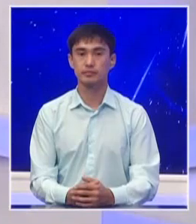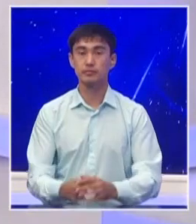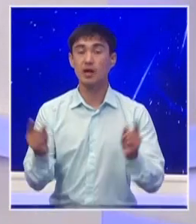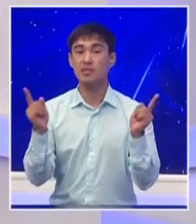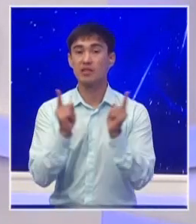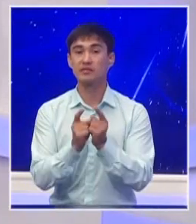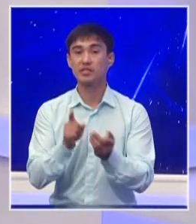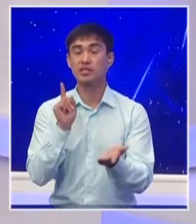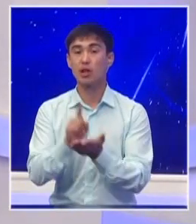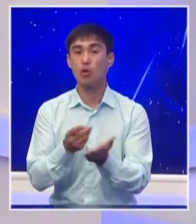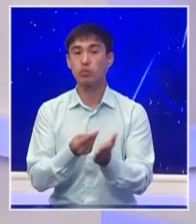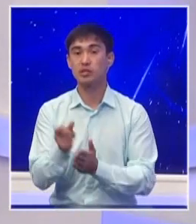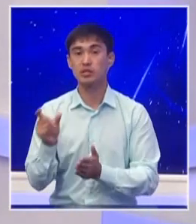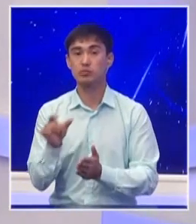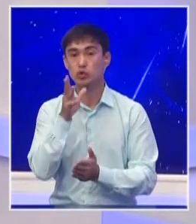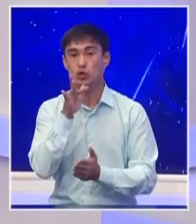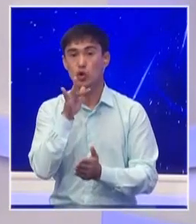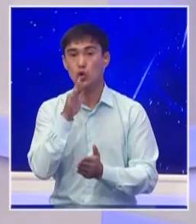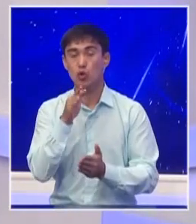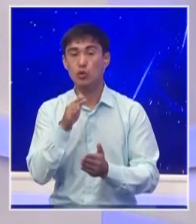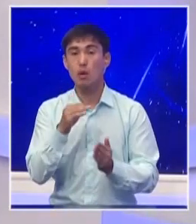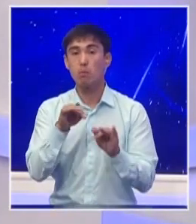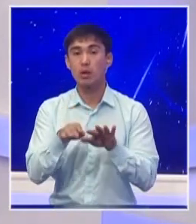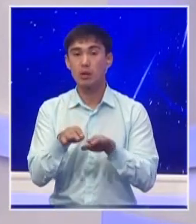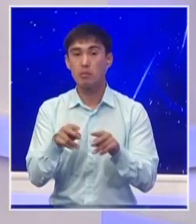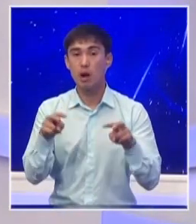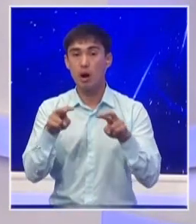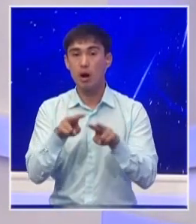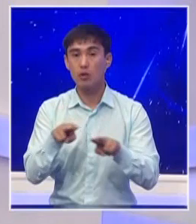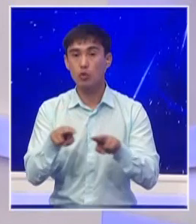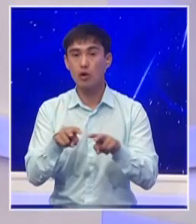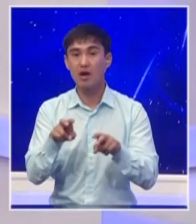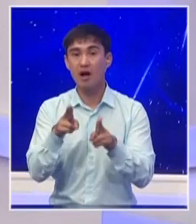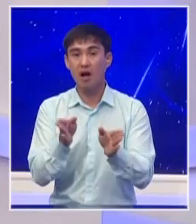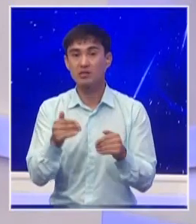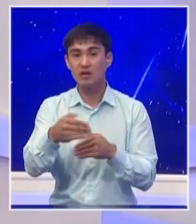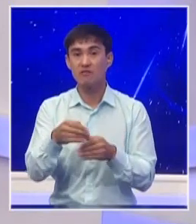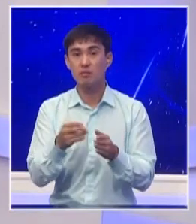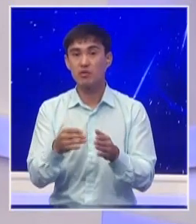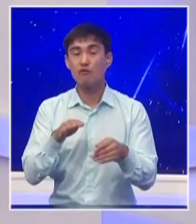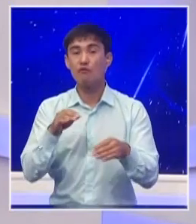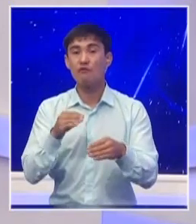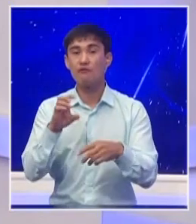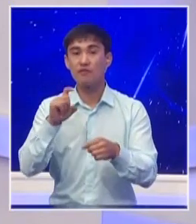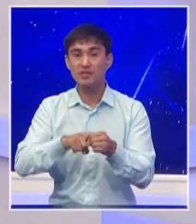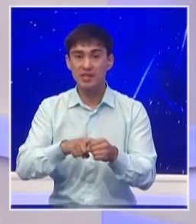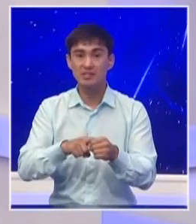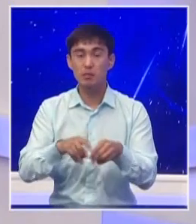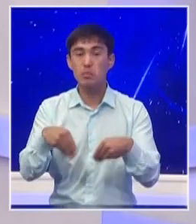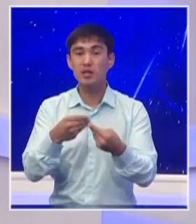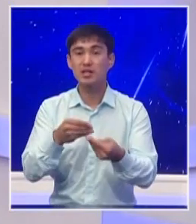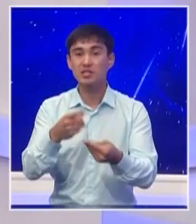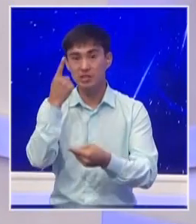На встречу налогоплательщикам срок перепрограммирования контрольно-кассовых машин с функцией фиксации и передач данных продлен